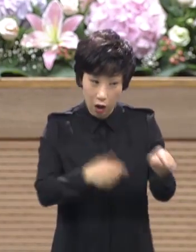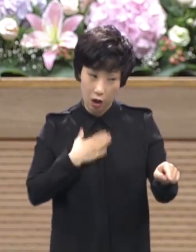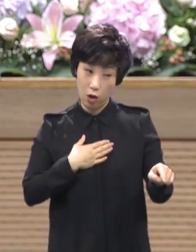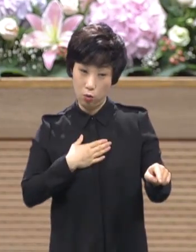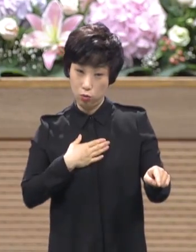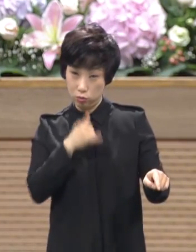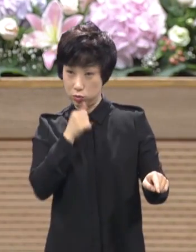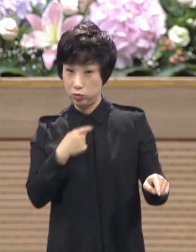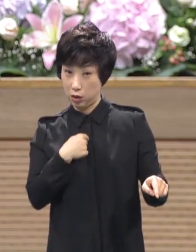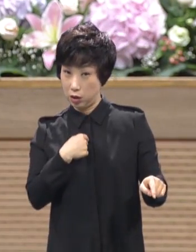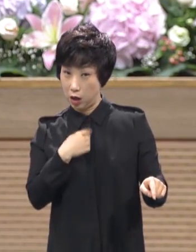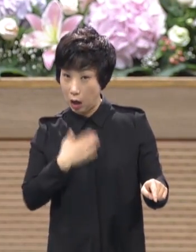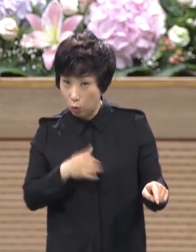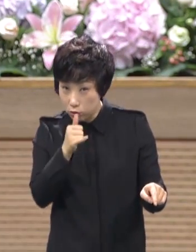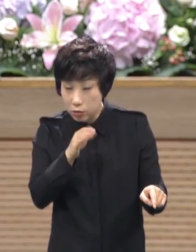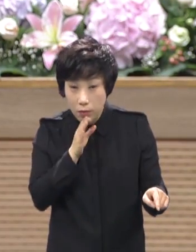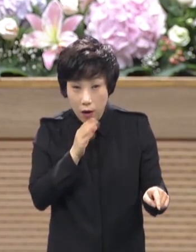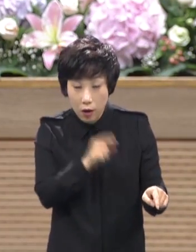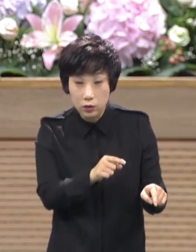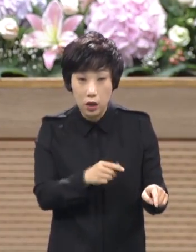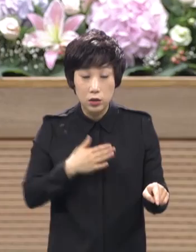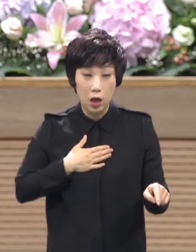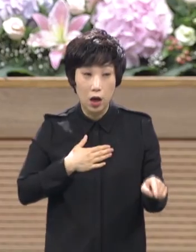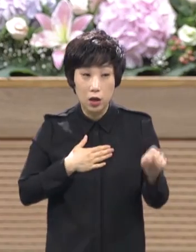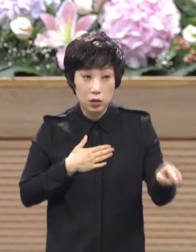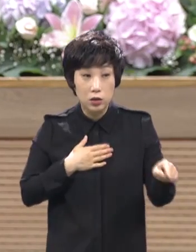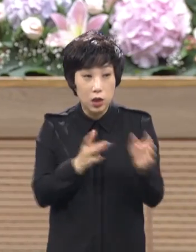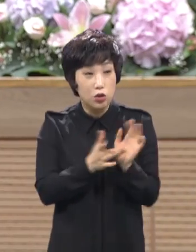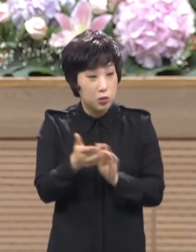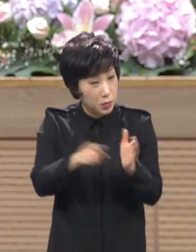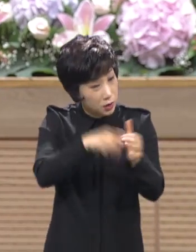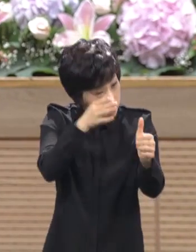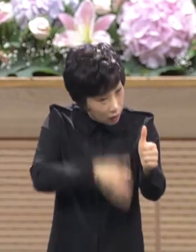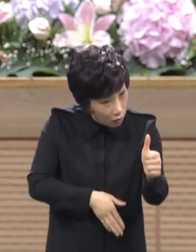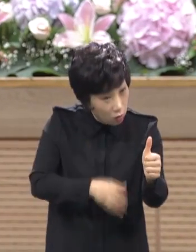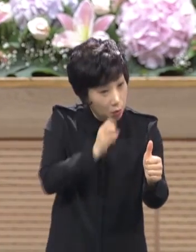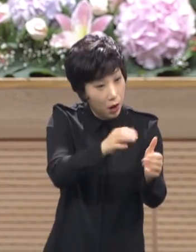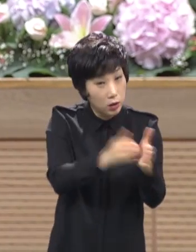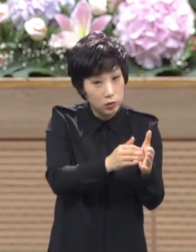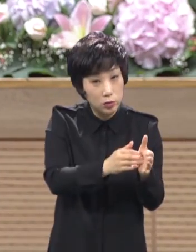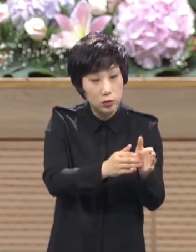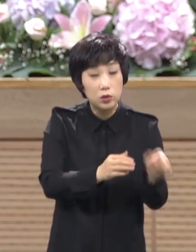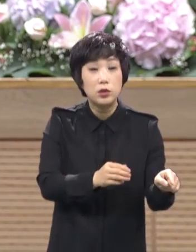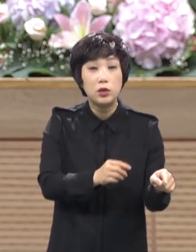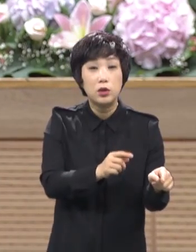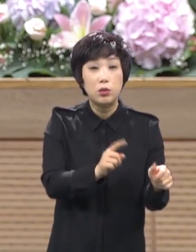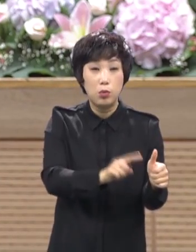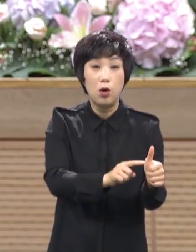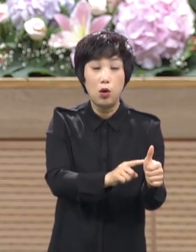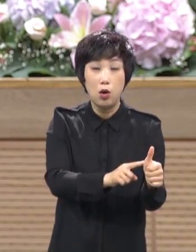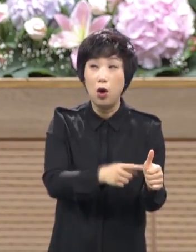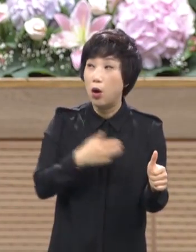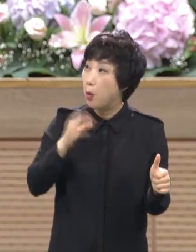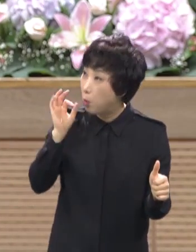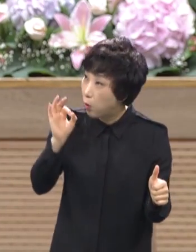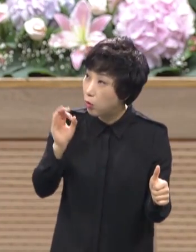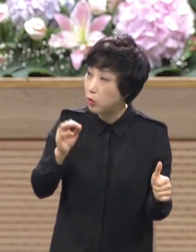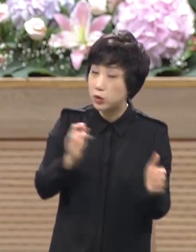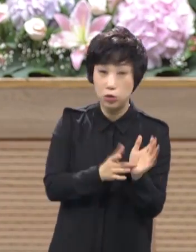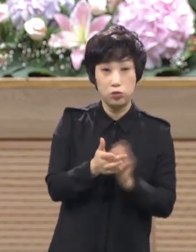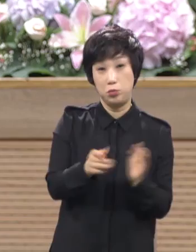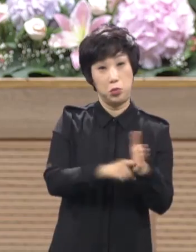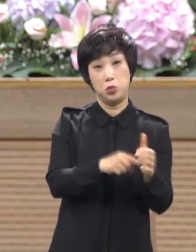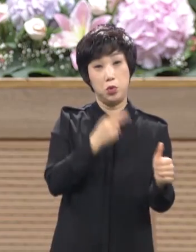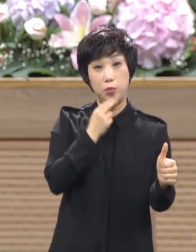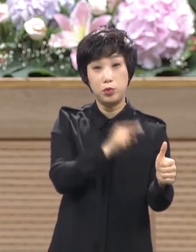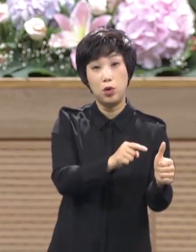많이 알면서도 네가 저 사람을 예수 믿어라 했어. 그 사람이 듣고도 예수를 안